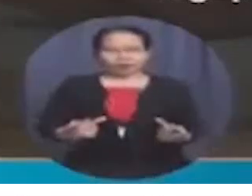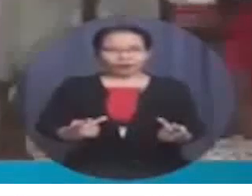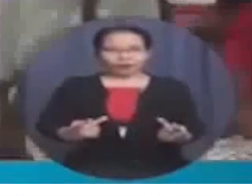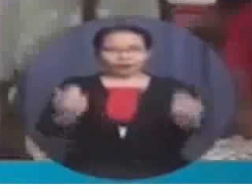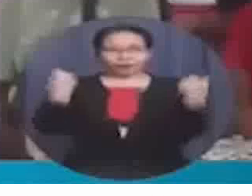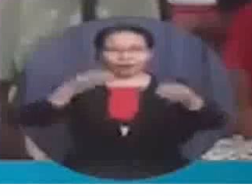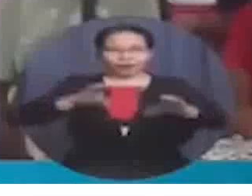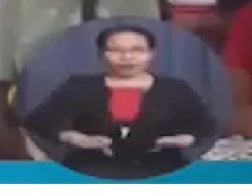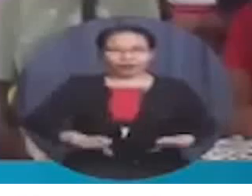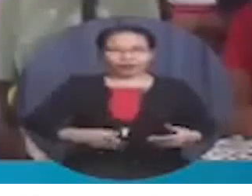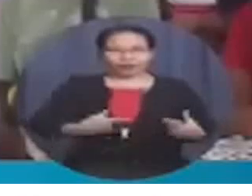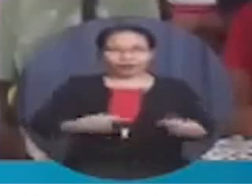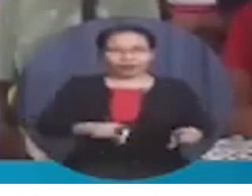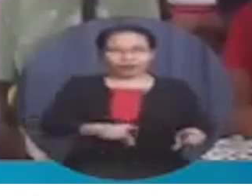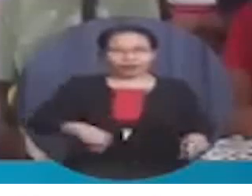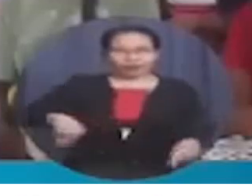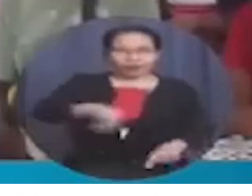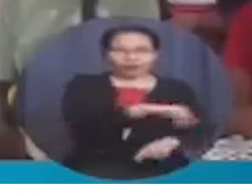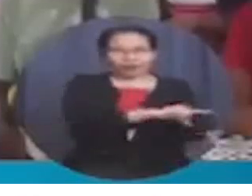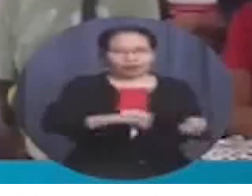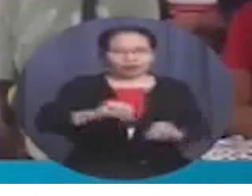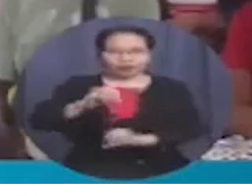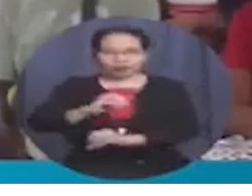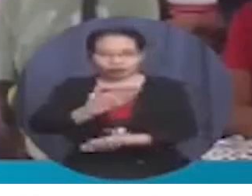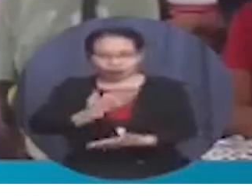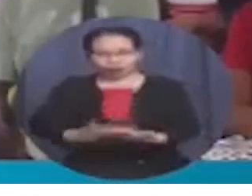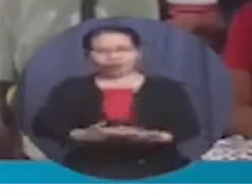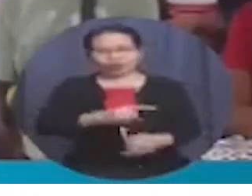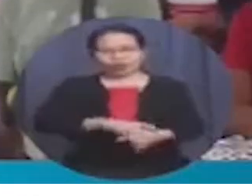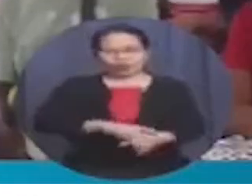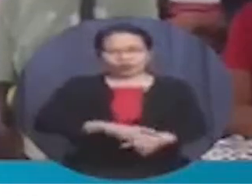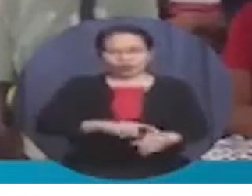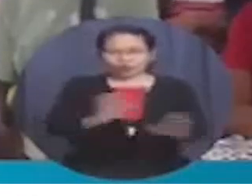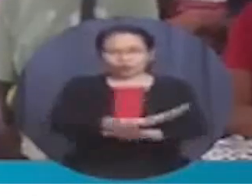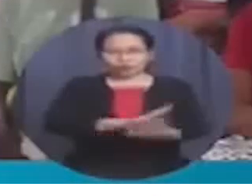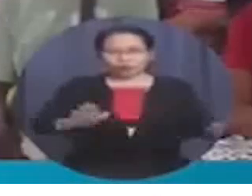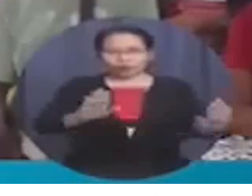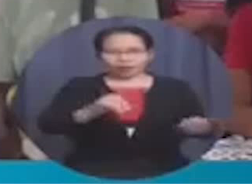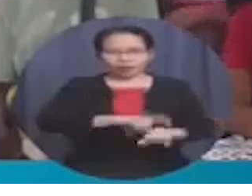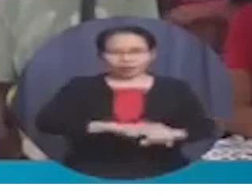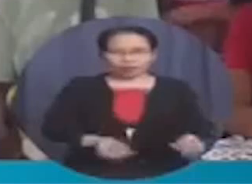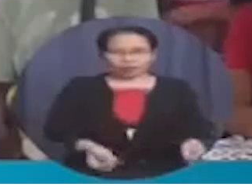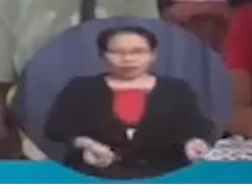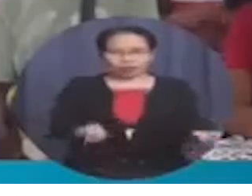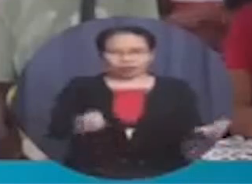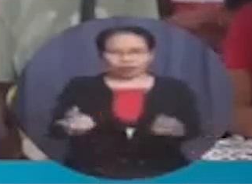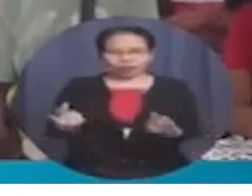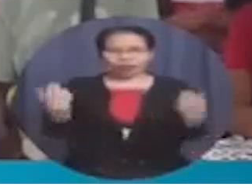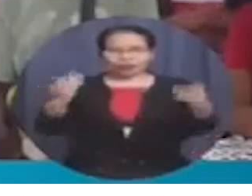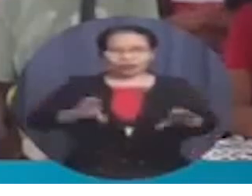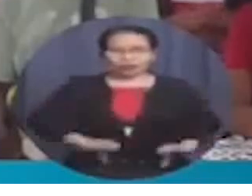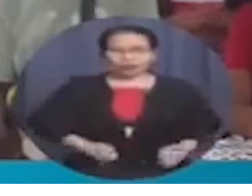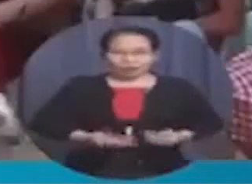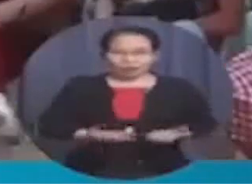Kasi merong dadating na panahon, wala ka ng panahon, wala ka ng chance. Eh, salamat sa Diyos, isa pang chance uli